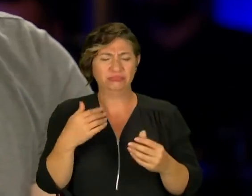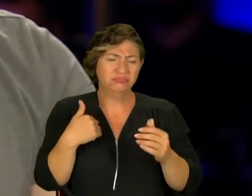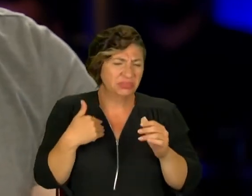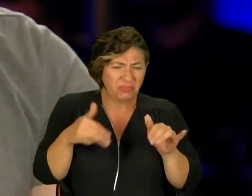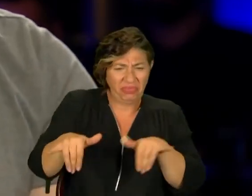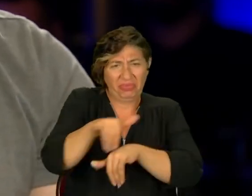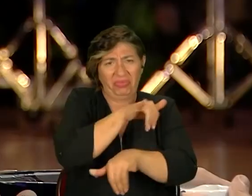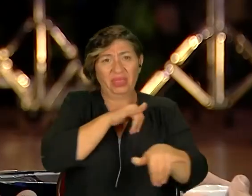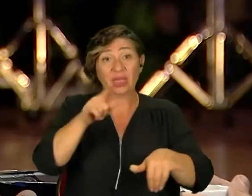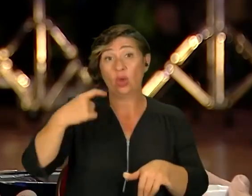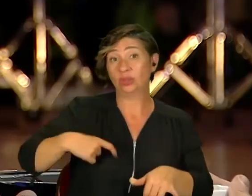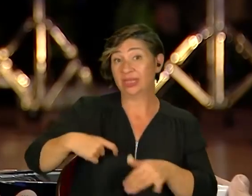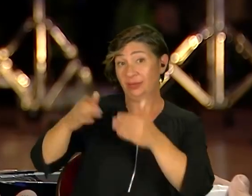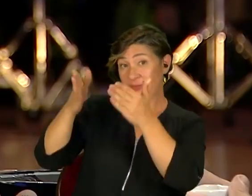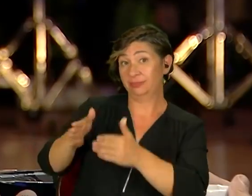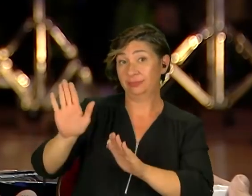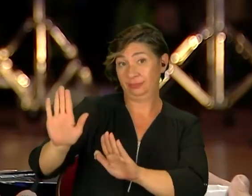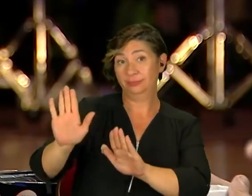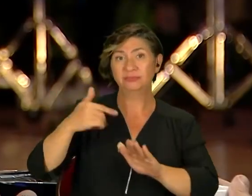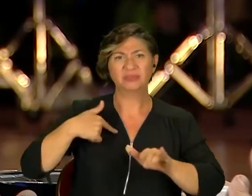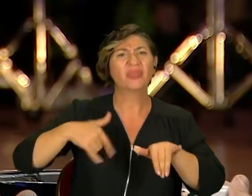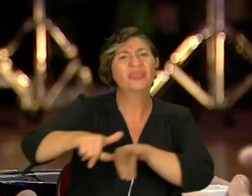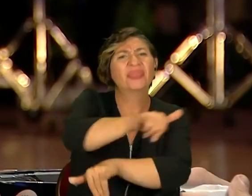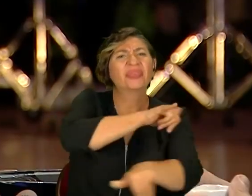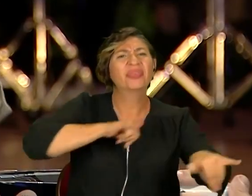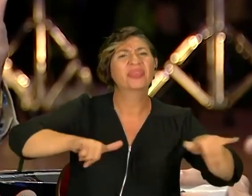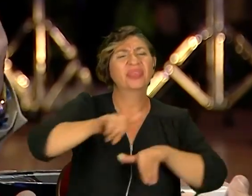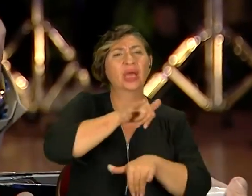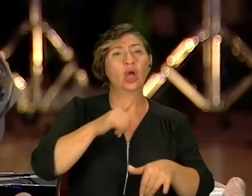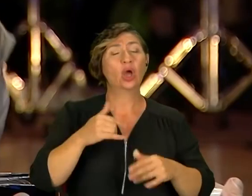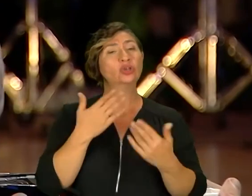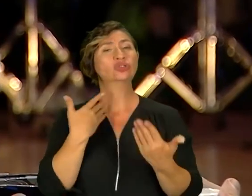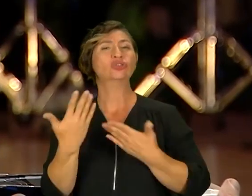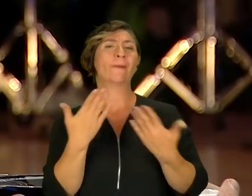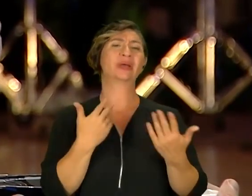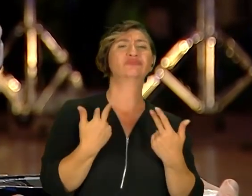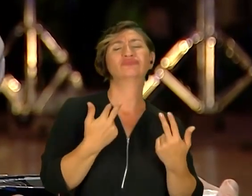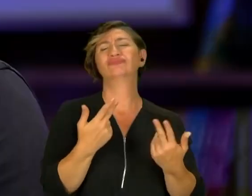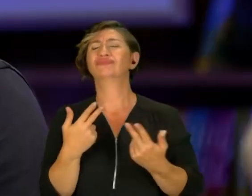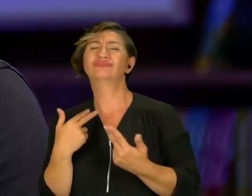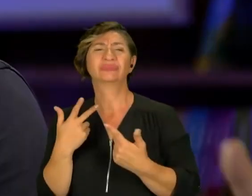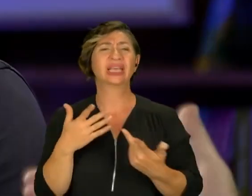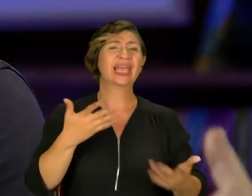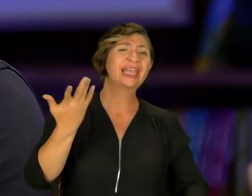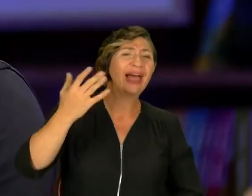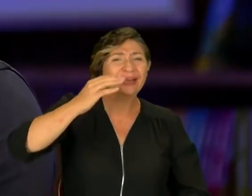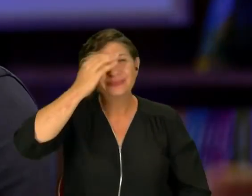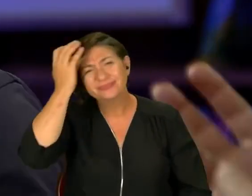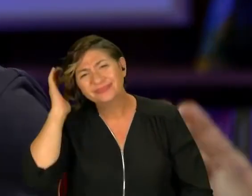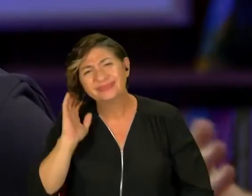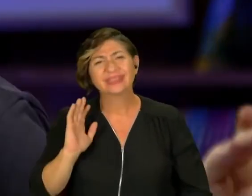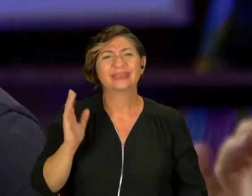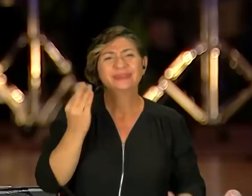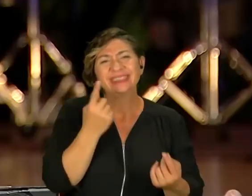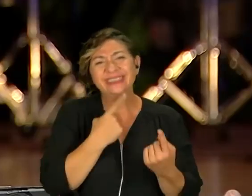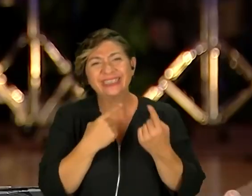sıradan insanlar, sen özel bir insansın. Evet. Biz sıradan insanlar konuşurken böyle ya işte filan böyle